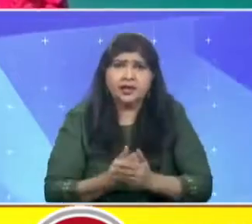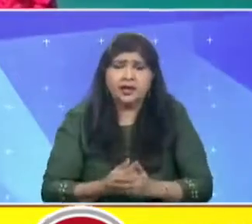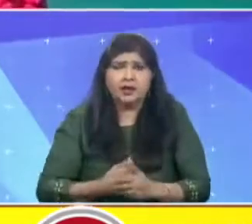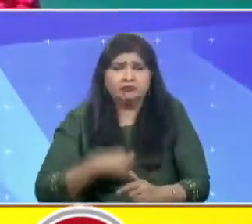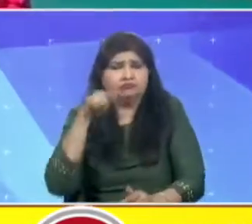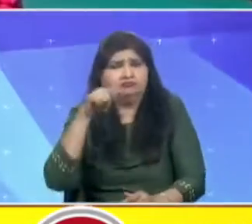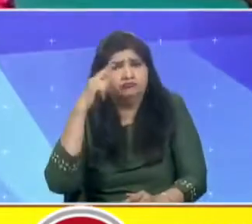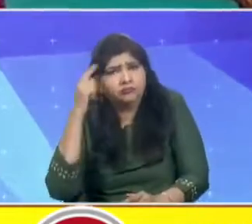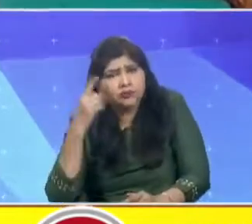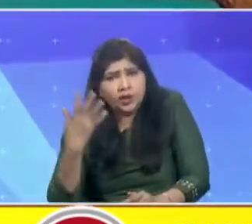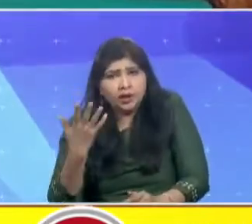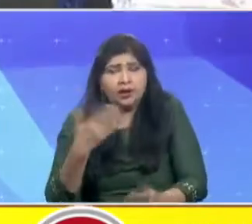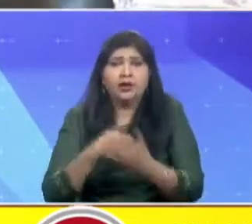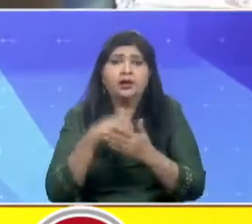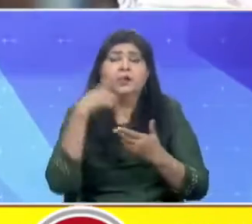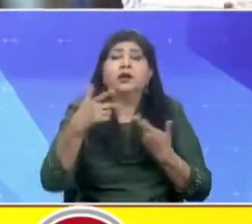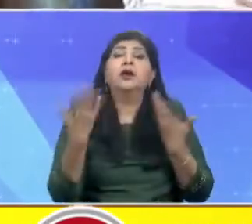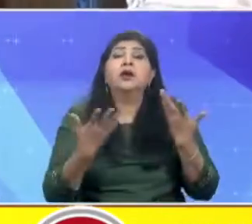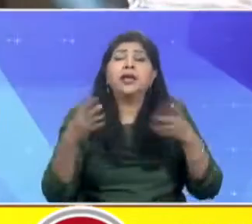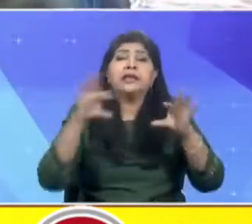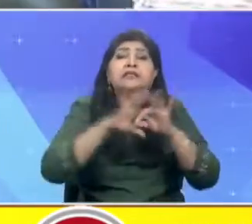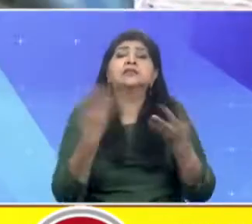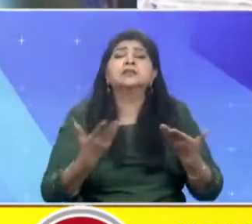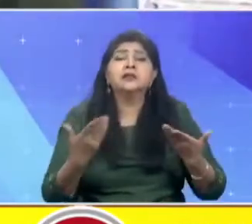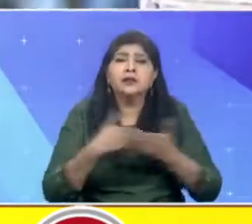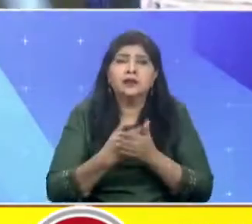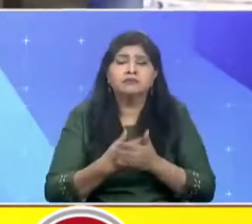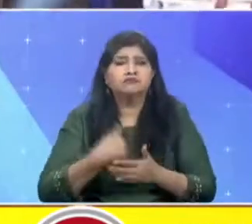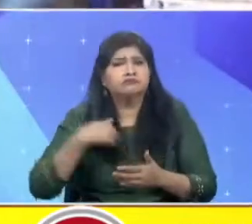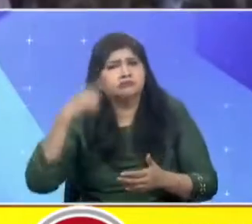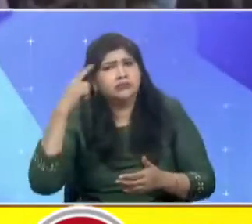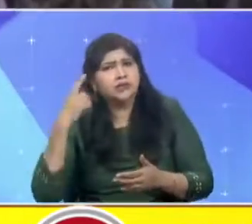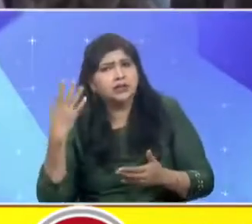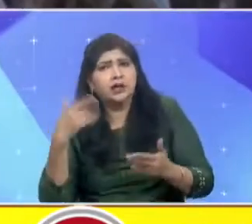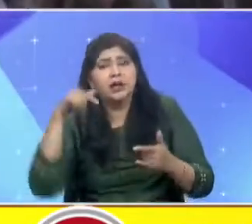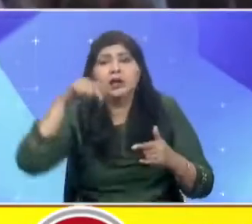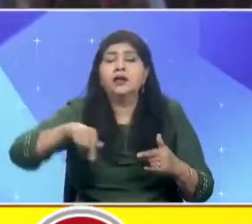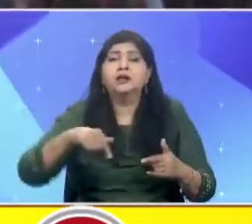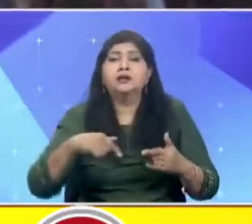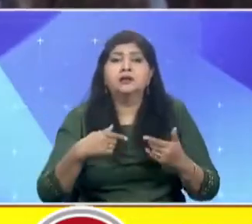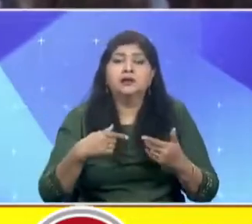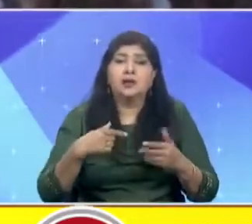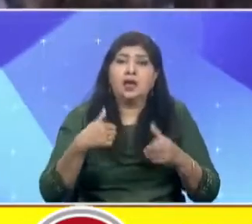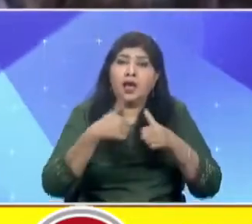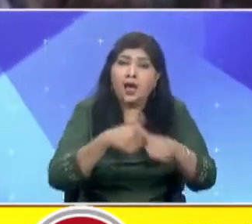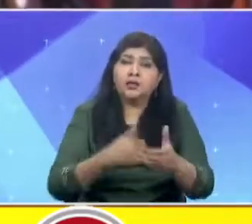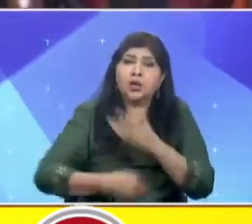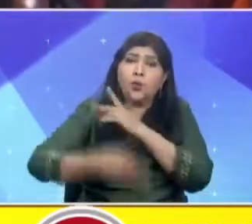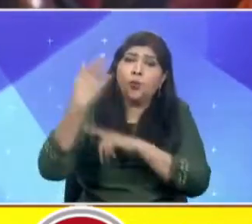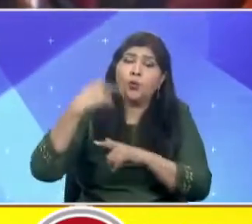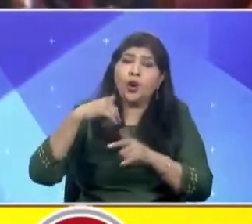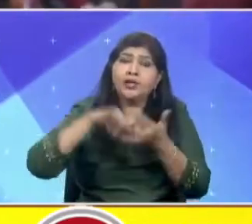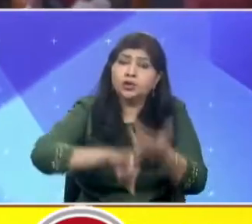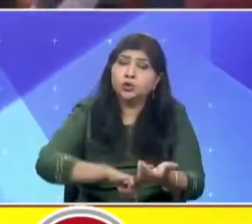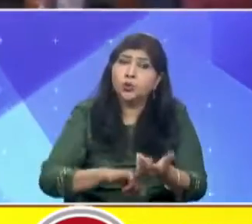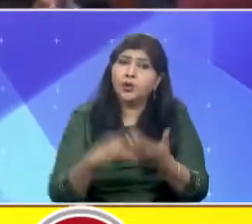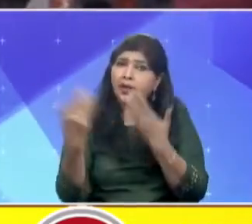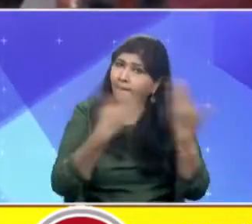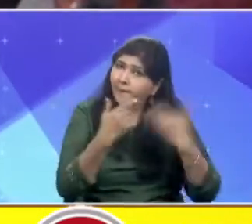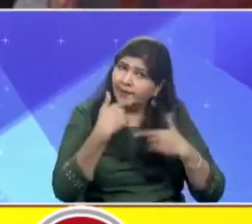सोच रहे होंगे कि ऐसा कैसे संभव है? तो इसका भी उत्तर एक पौराणिक कथा से ही मिलता